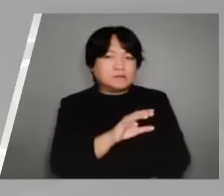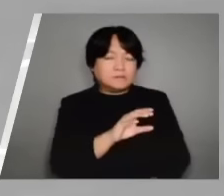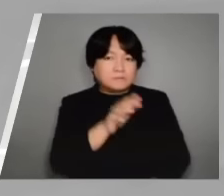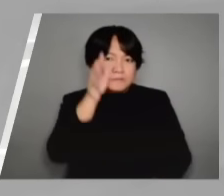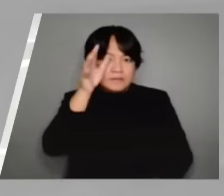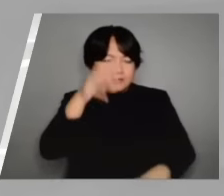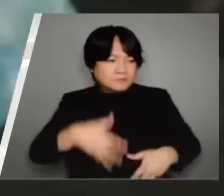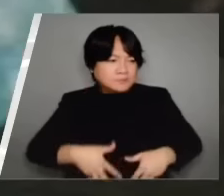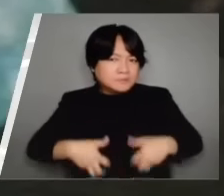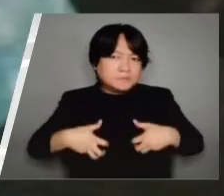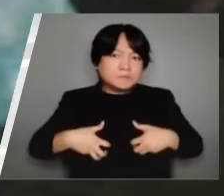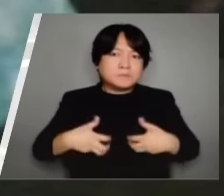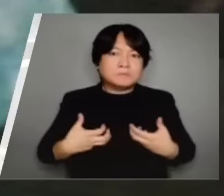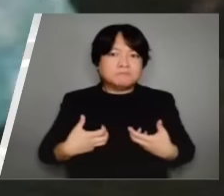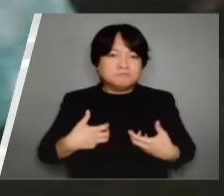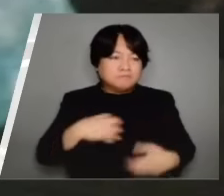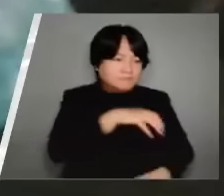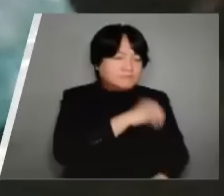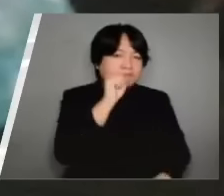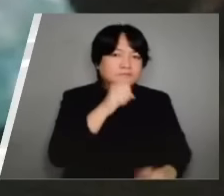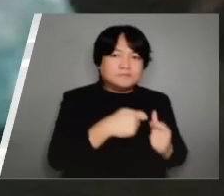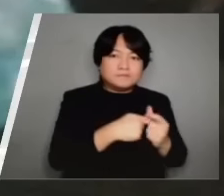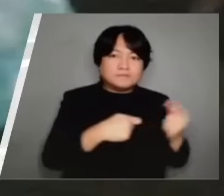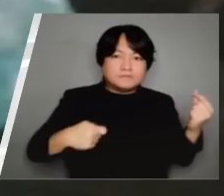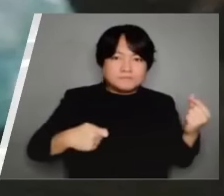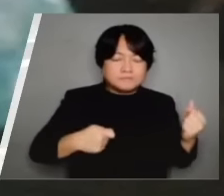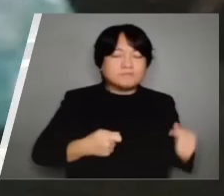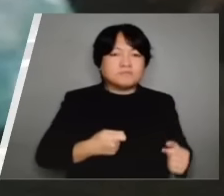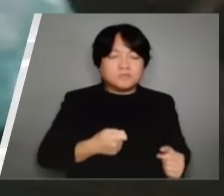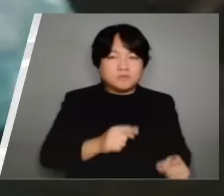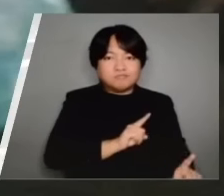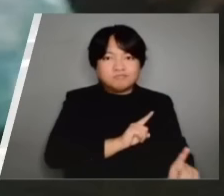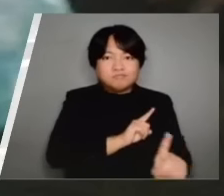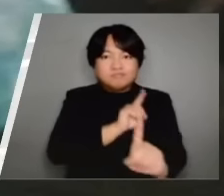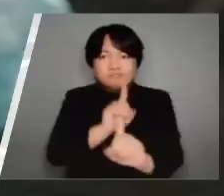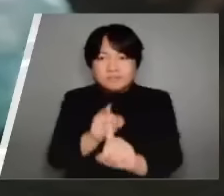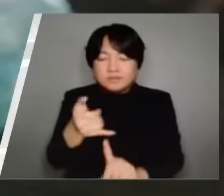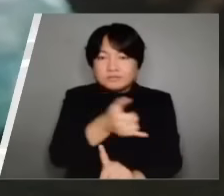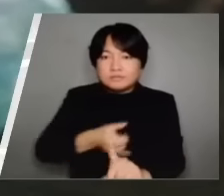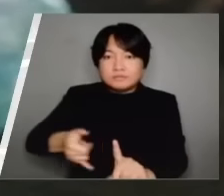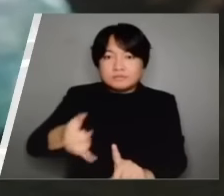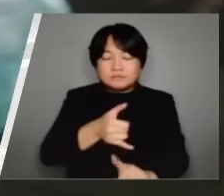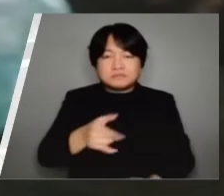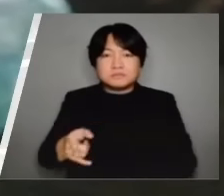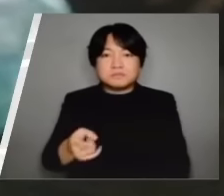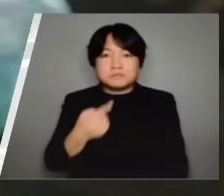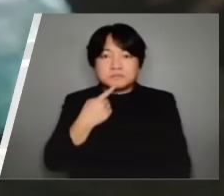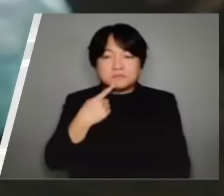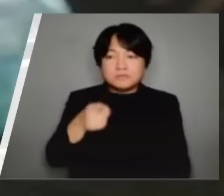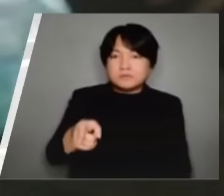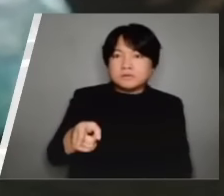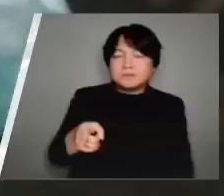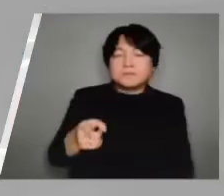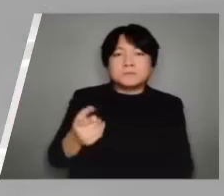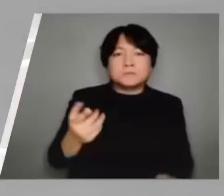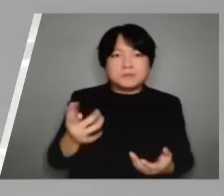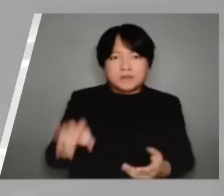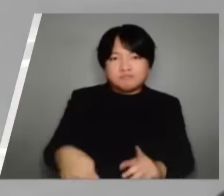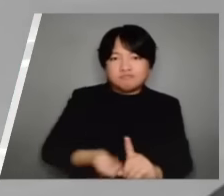po ng kutsilyo bumalik ang susp para kumprontahin ang mga nakainuman pero ang biktima ang napabaling at pinagsasaksak